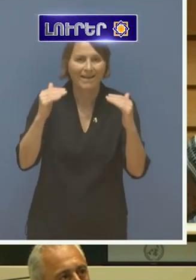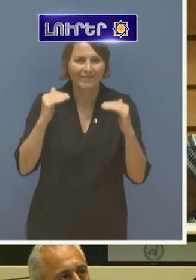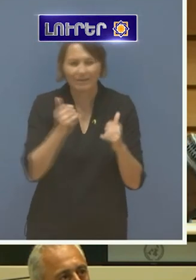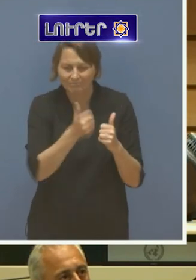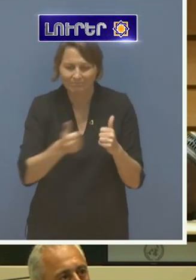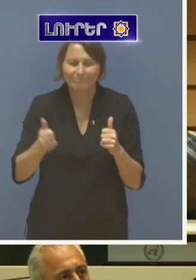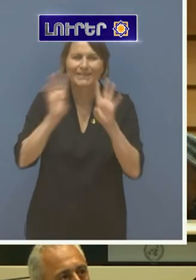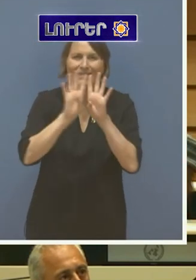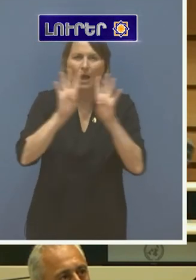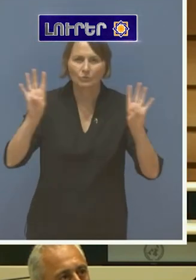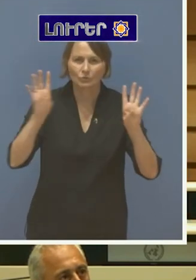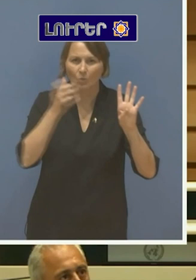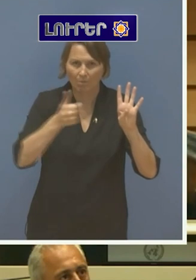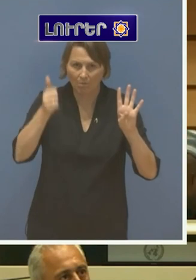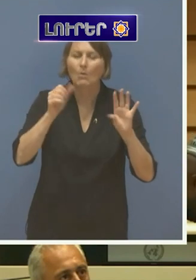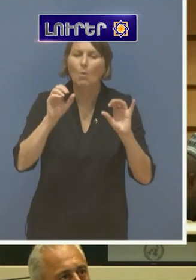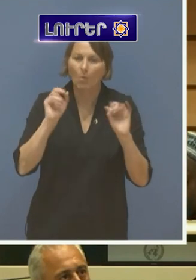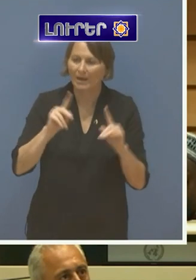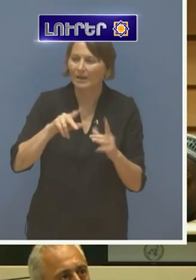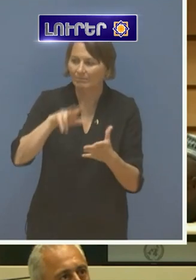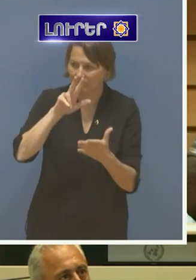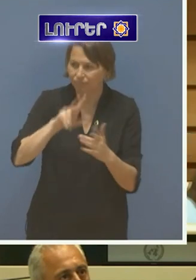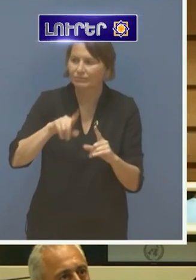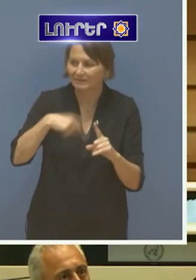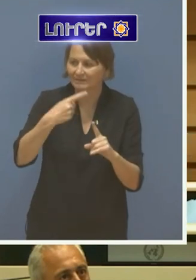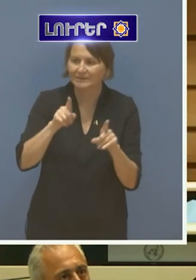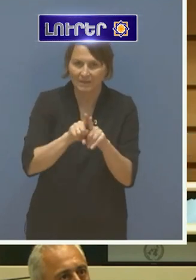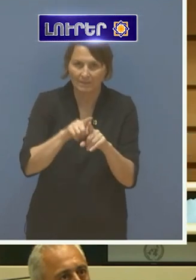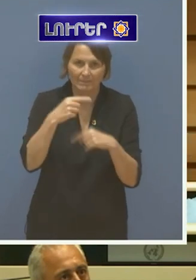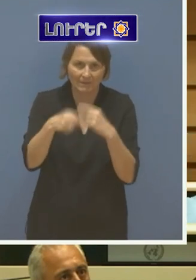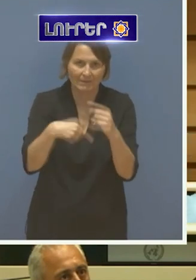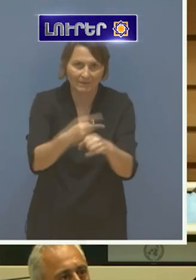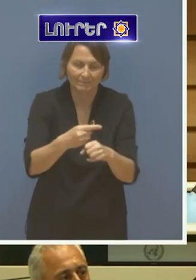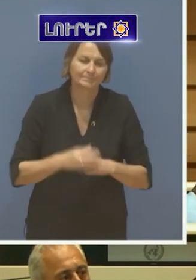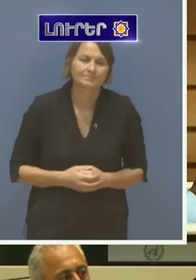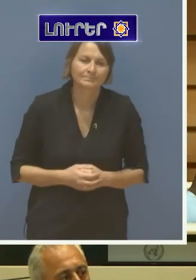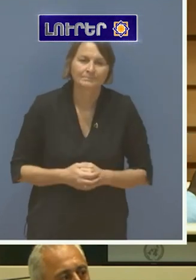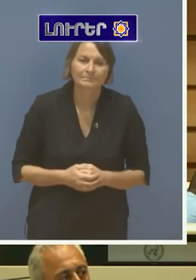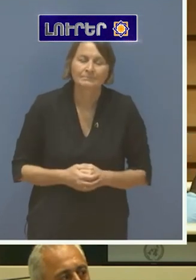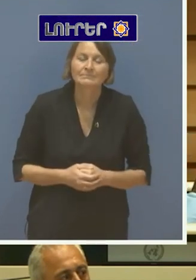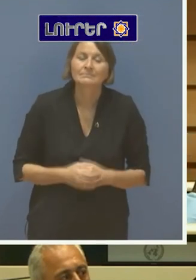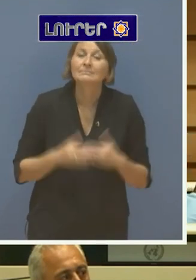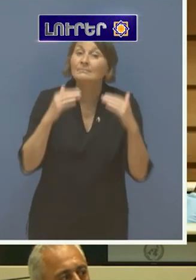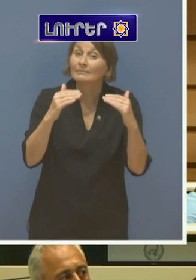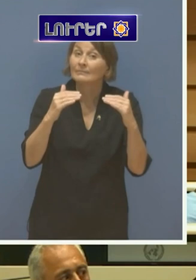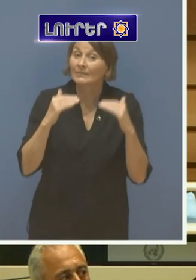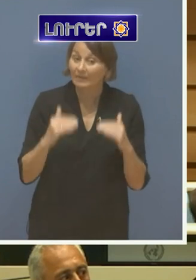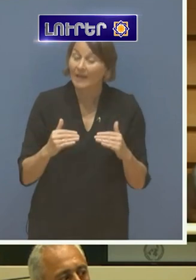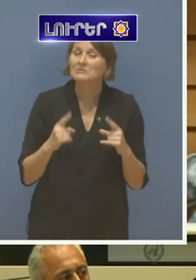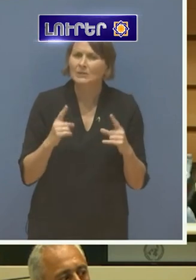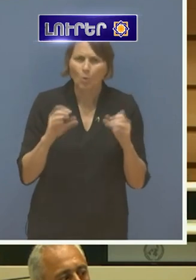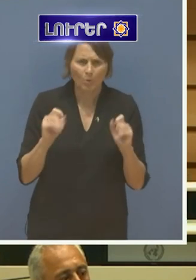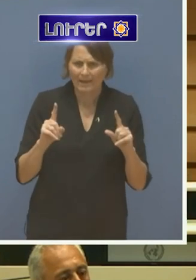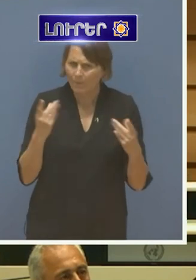պայմանագիրը 2019 թվական հունիսի 24-ին։ Հայերու դեմ իրականացված ցեղասպանության հաջորդած իրավական ներկայացուցչության